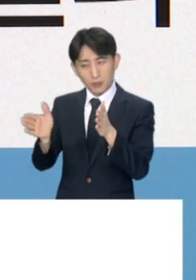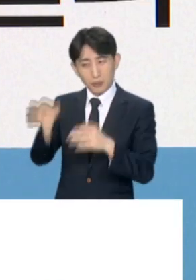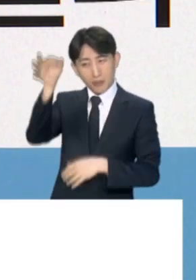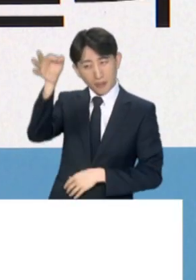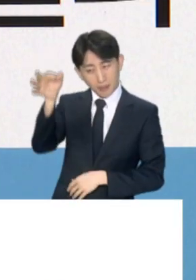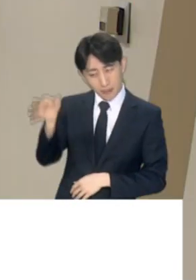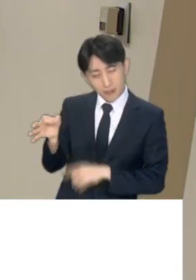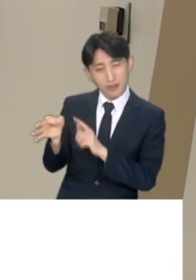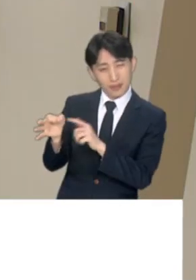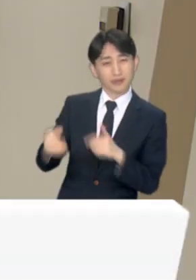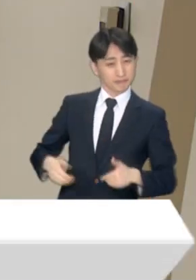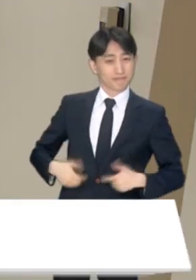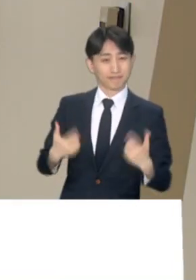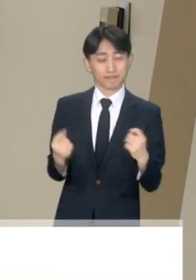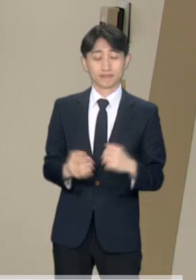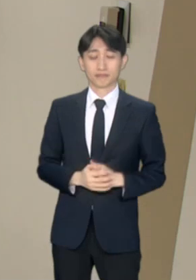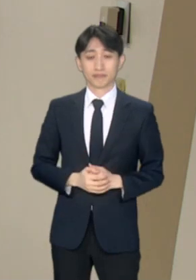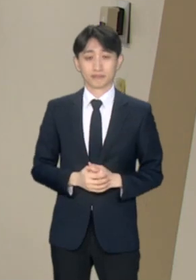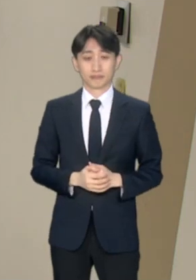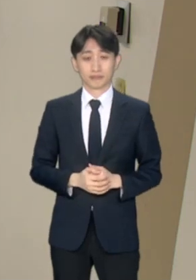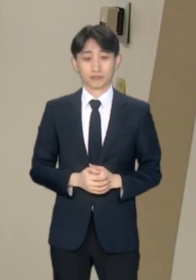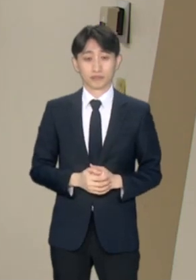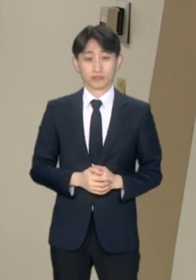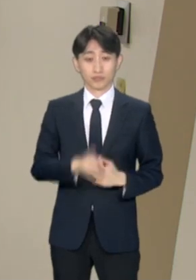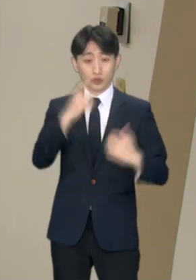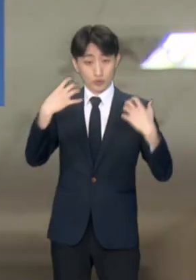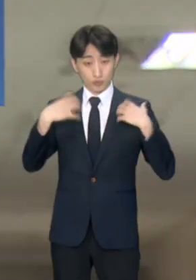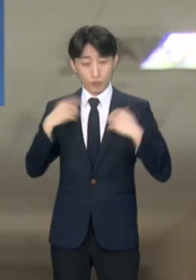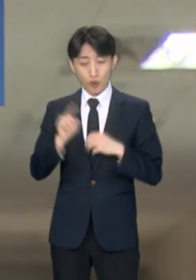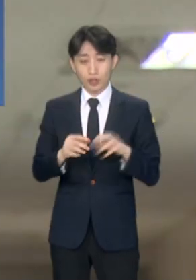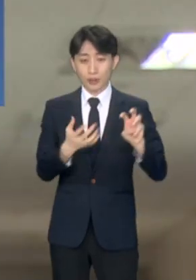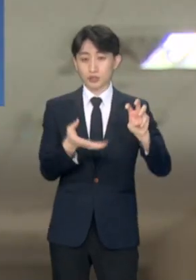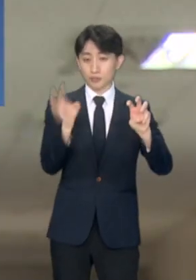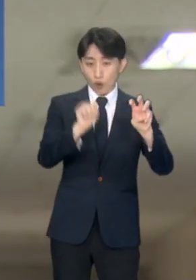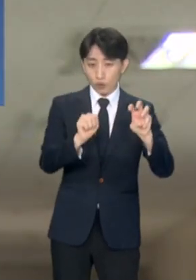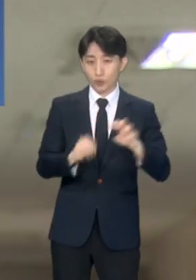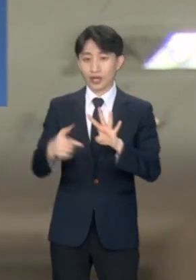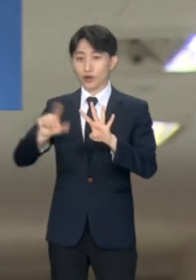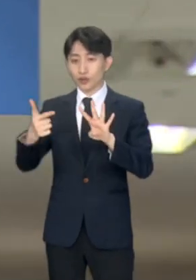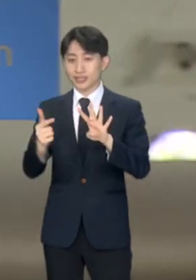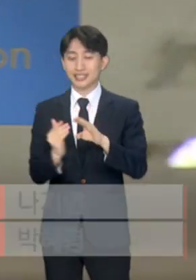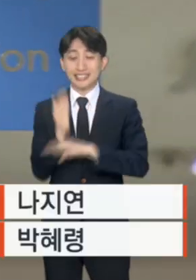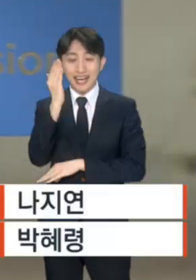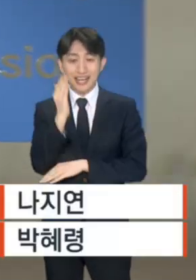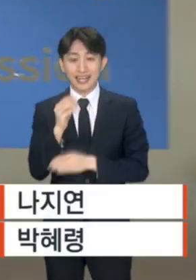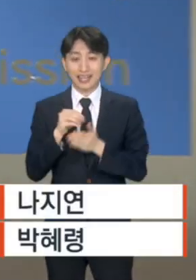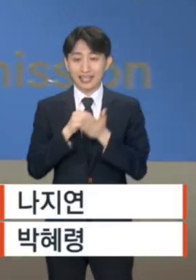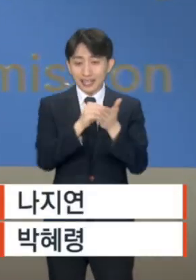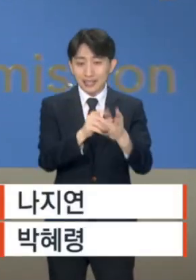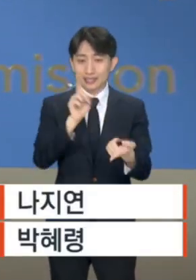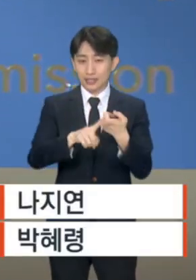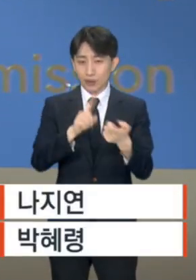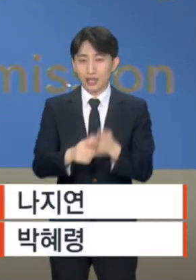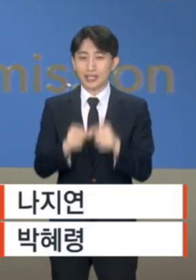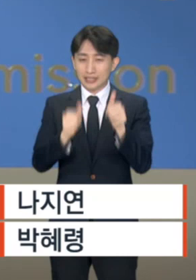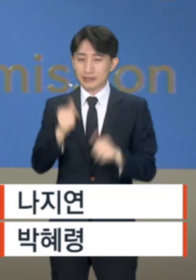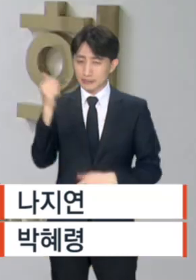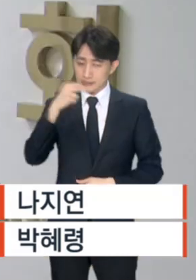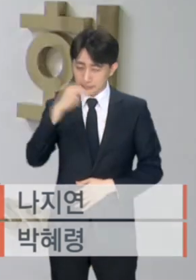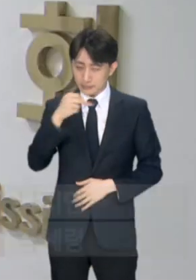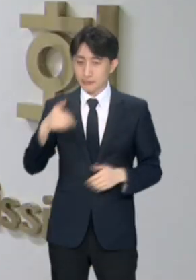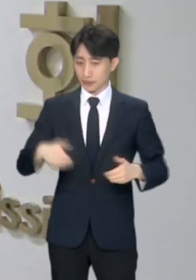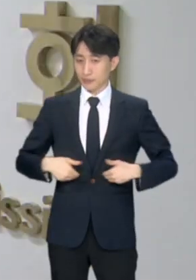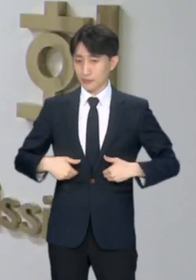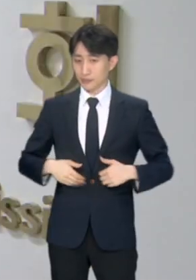낮추자. 금융당국은 30억 원, 4건 이상에 해당하는 약 1만 명에 대한 심사를 먼저 시행하고 차츰 금액